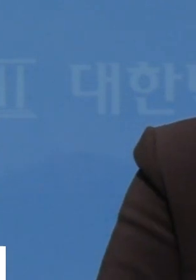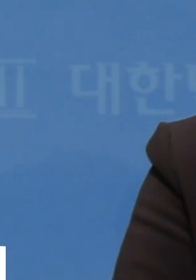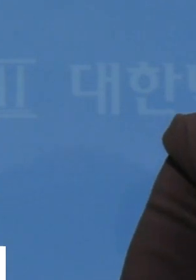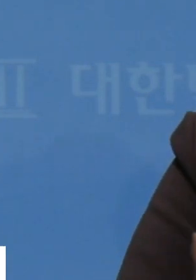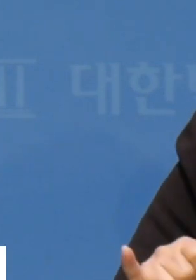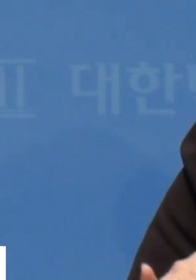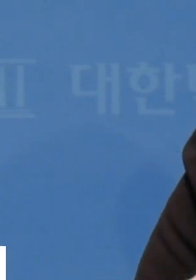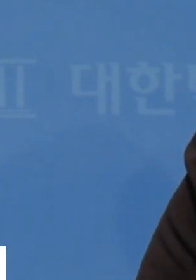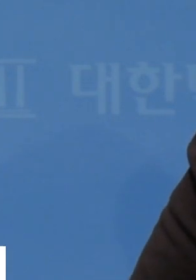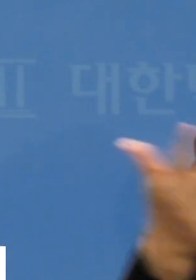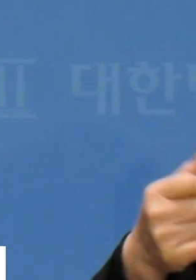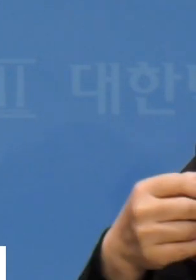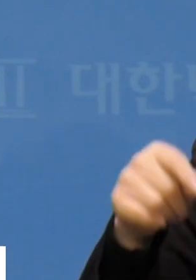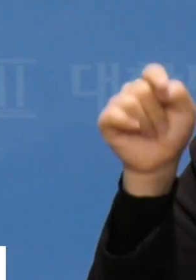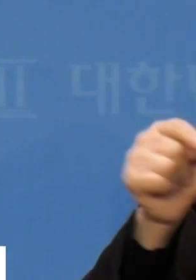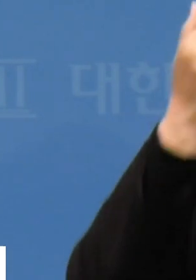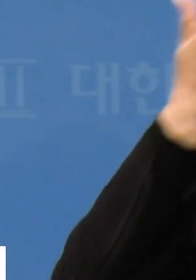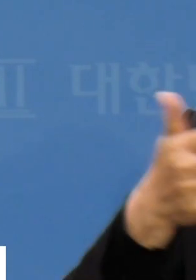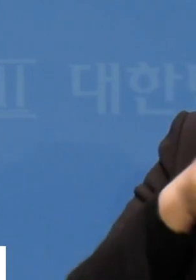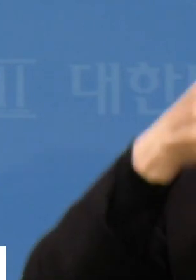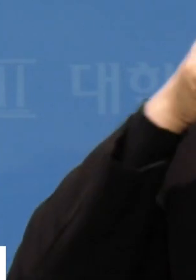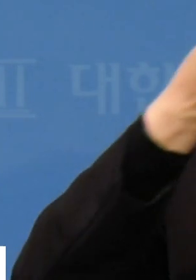왔느냐는 조롱까지 했다고 합니다.